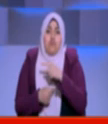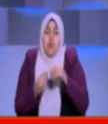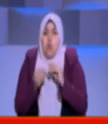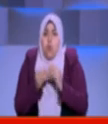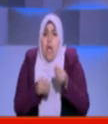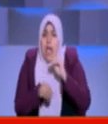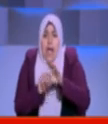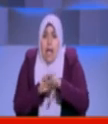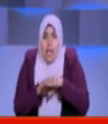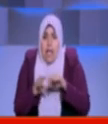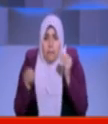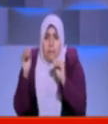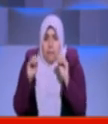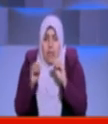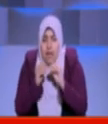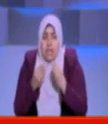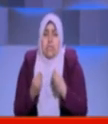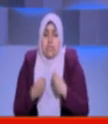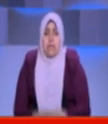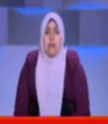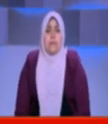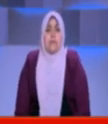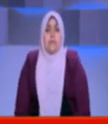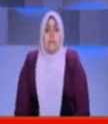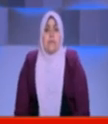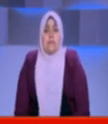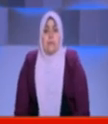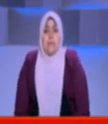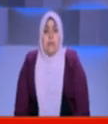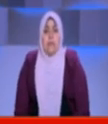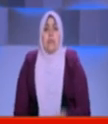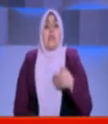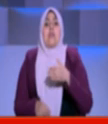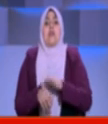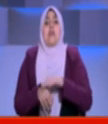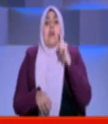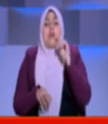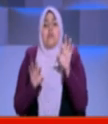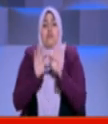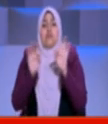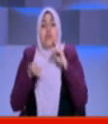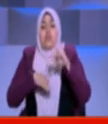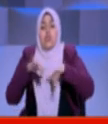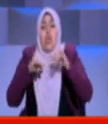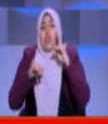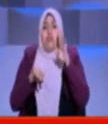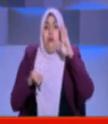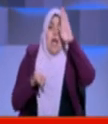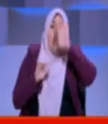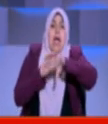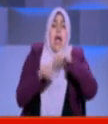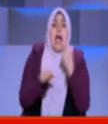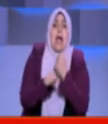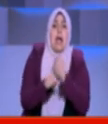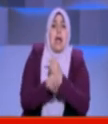ونيف لتنظم انتخابات مقبلة، وطبيعة التداعيات المرتقبة على مستوى ردة فعل الشارع. هذه هي اللحظة التي كان يتسلم